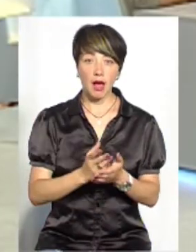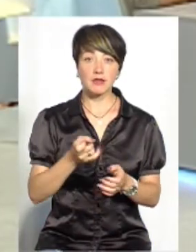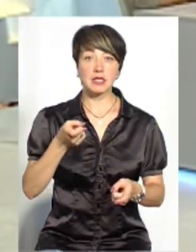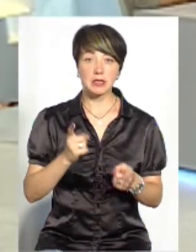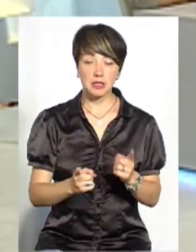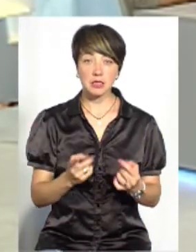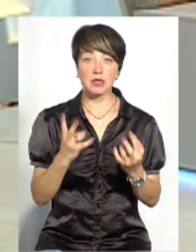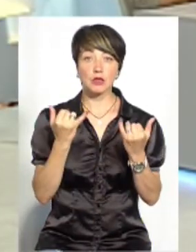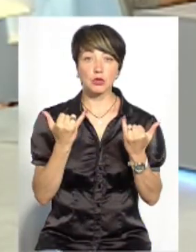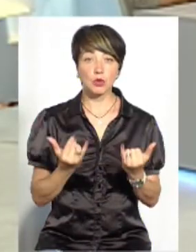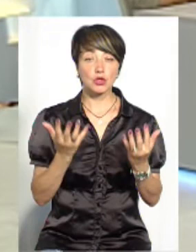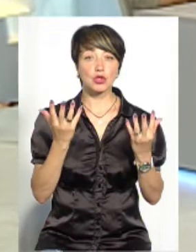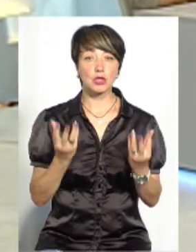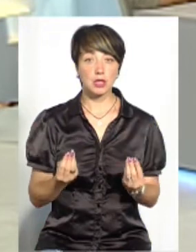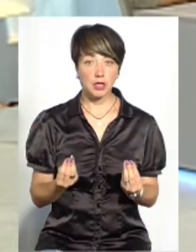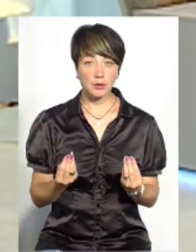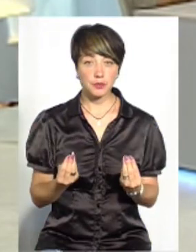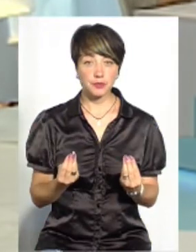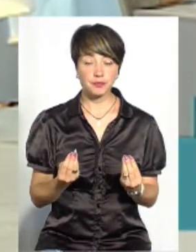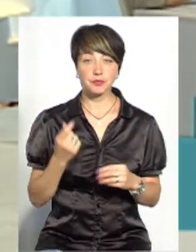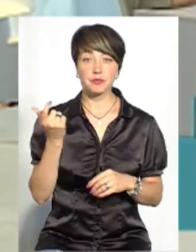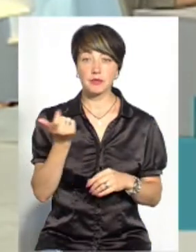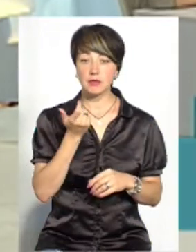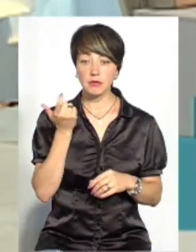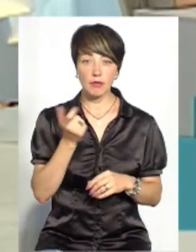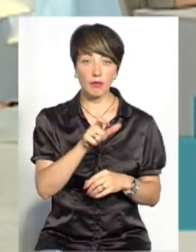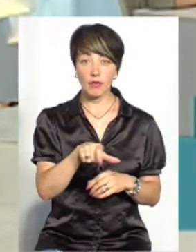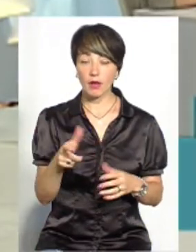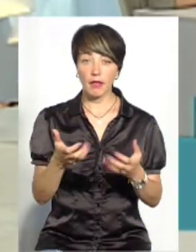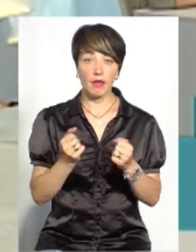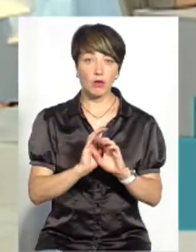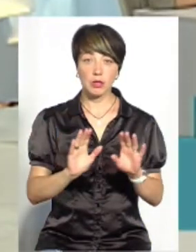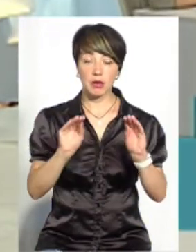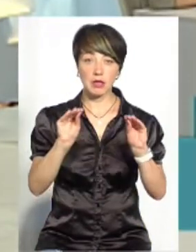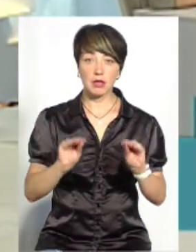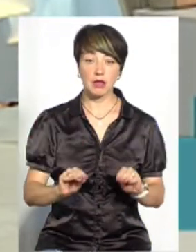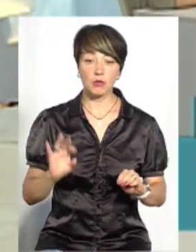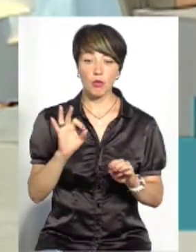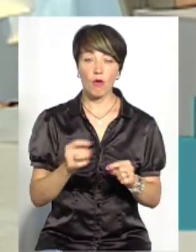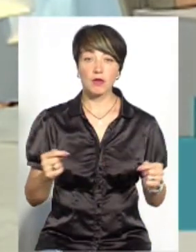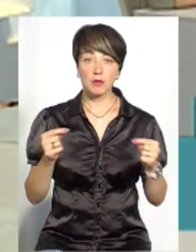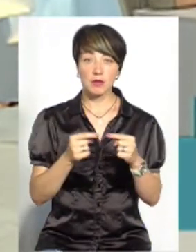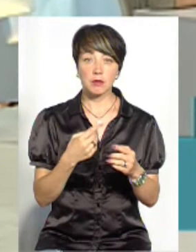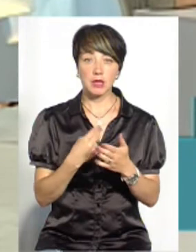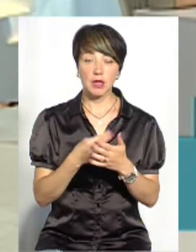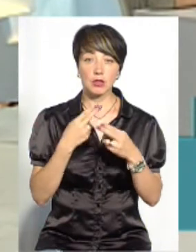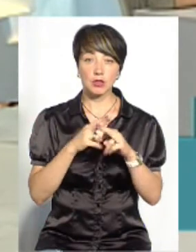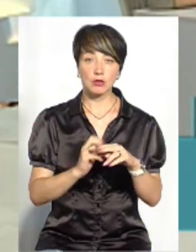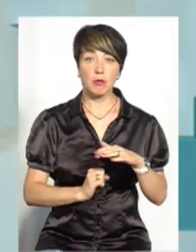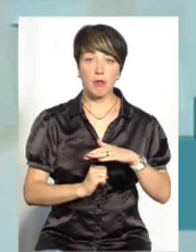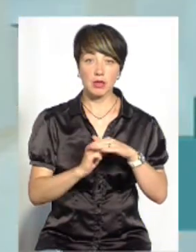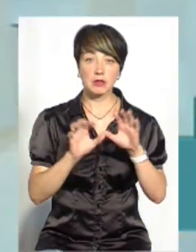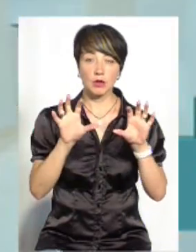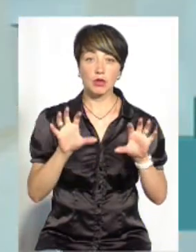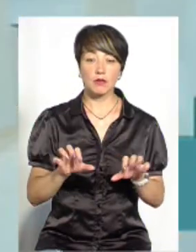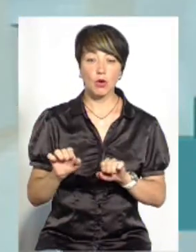На сьогоднішній день власники не отримали декларації про відповідність матеріально-технічної бази до законодавства